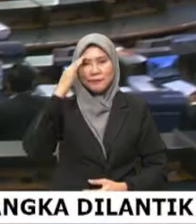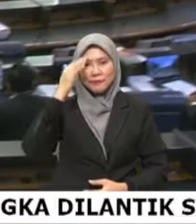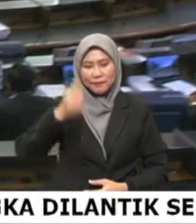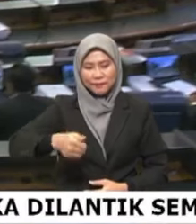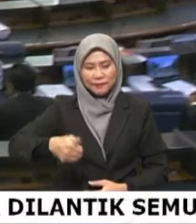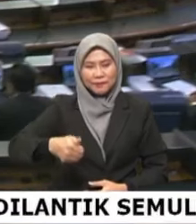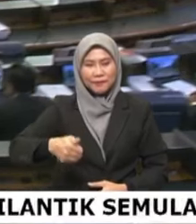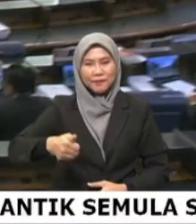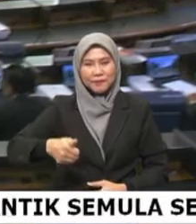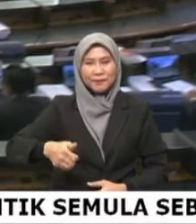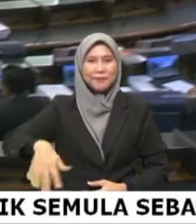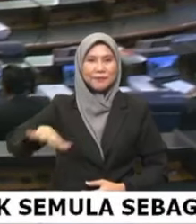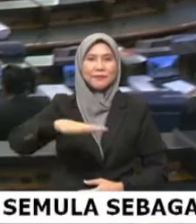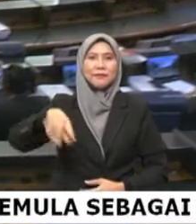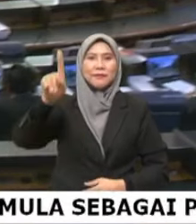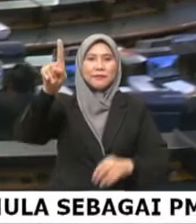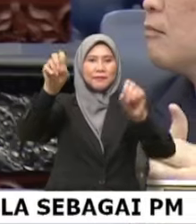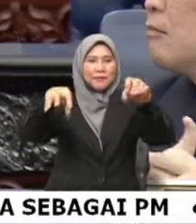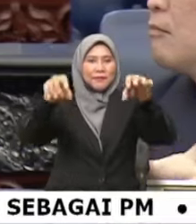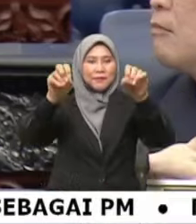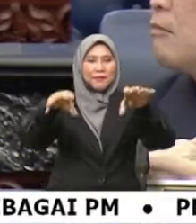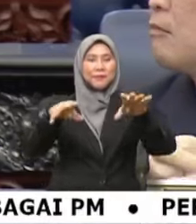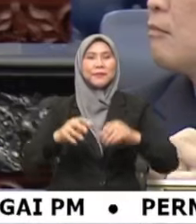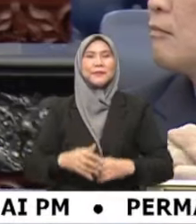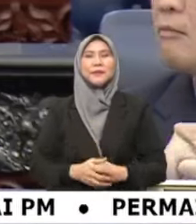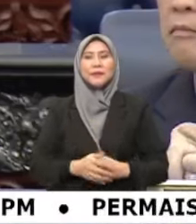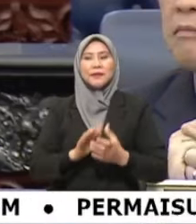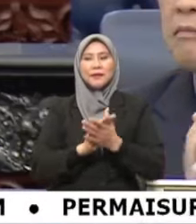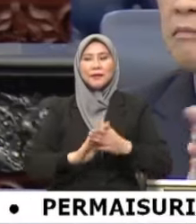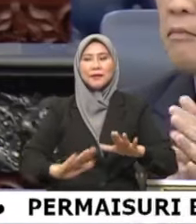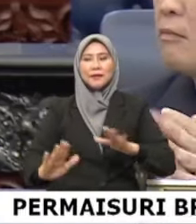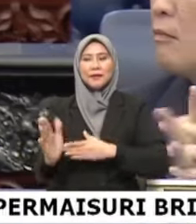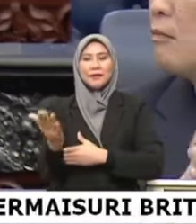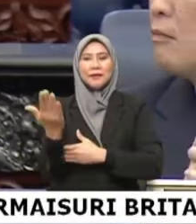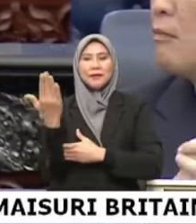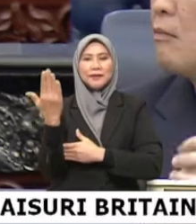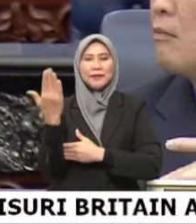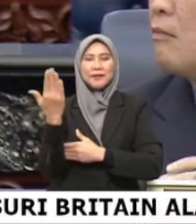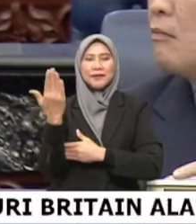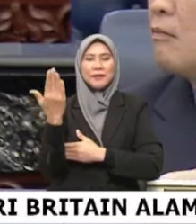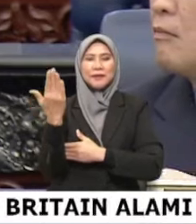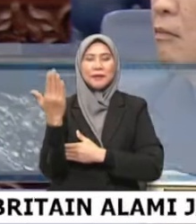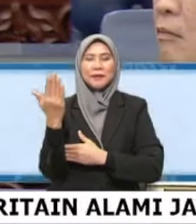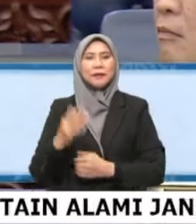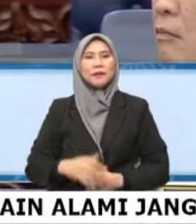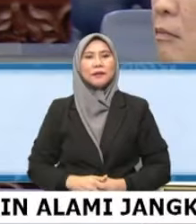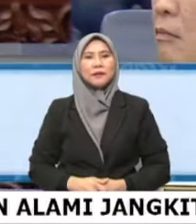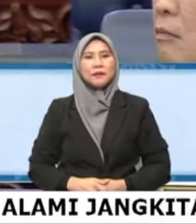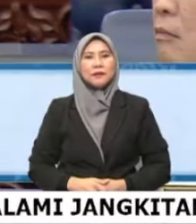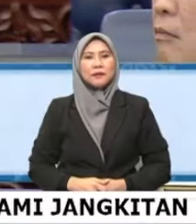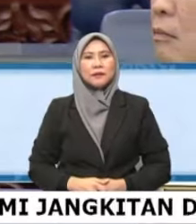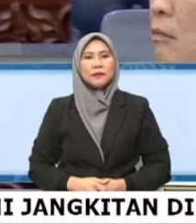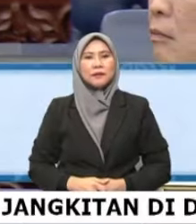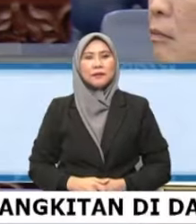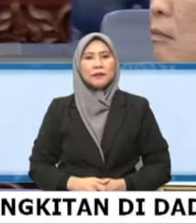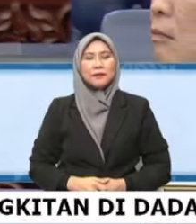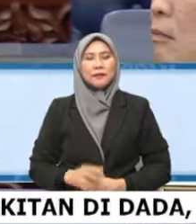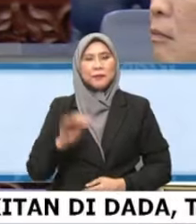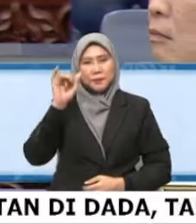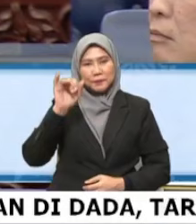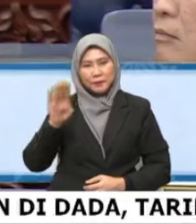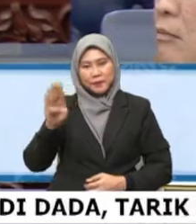Assalamualaikum warahmatullahi wabarakatuh dan selamat pagi. Terima kasih kepada Tuan Yang Pertua dan juga Yang